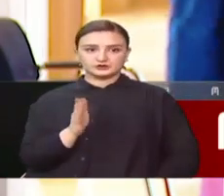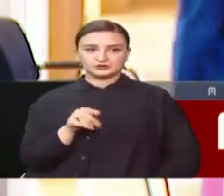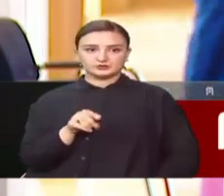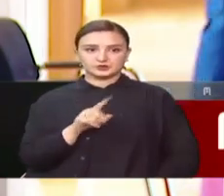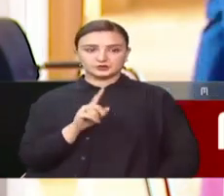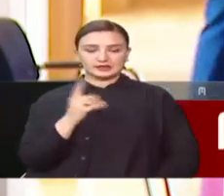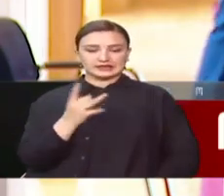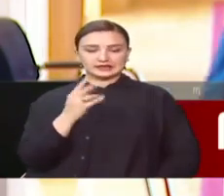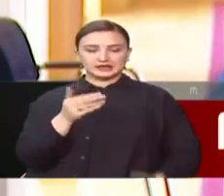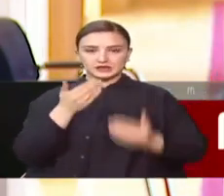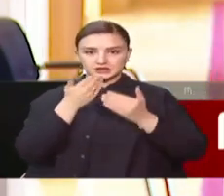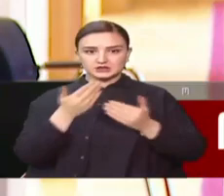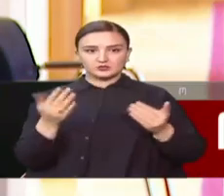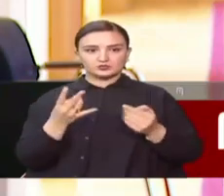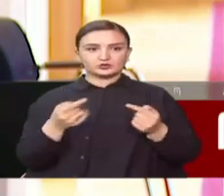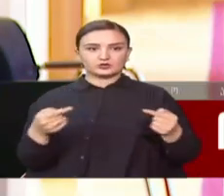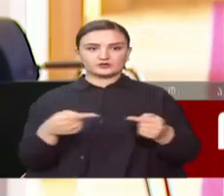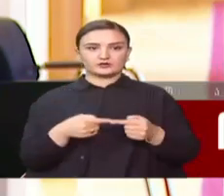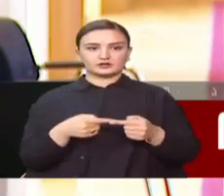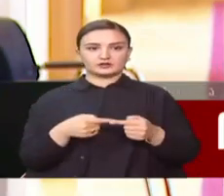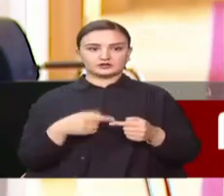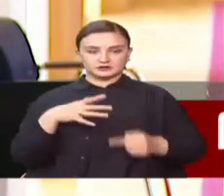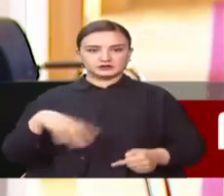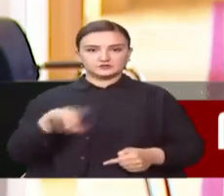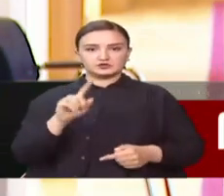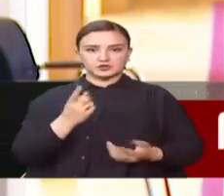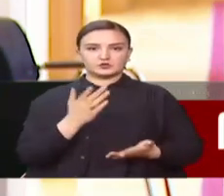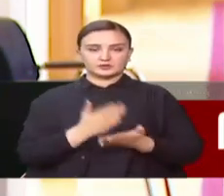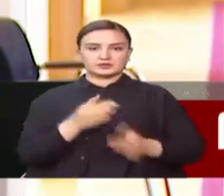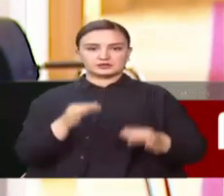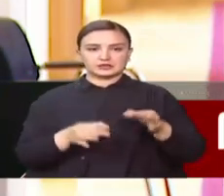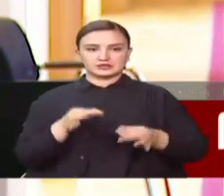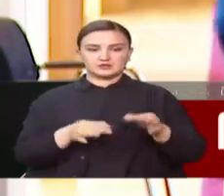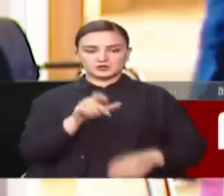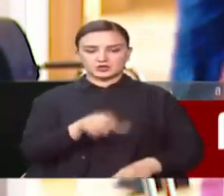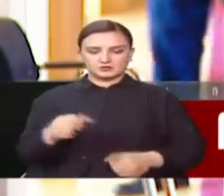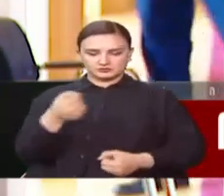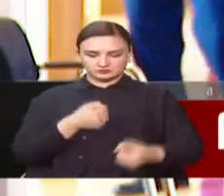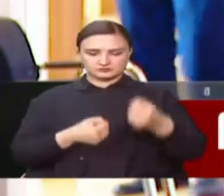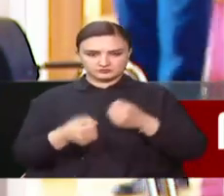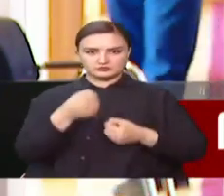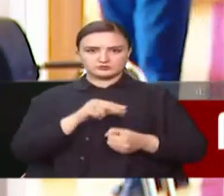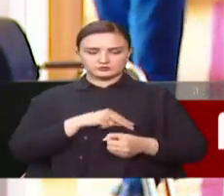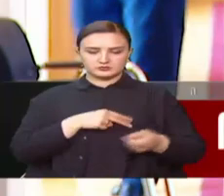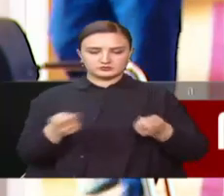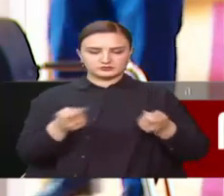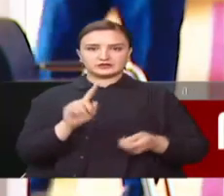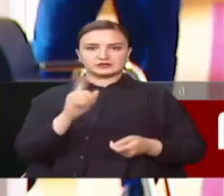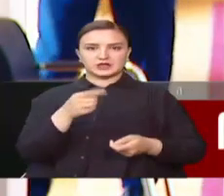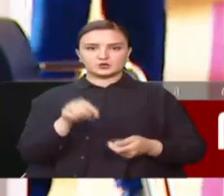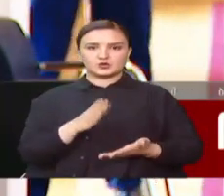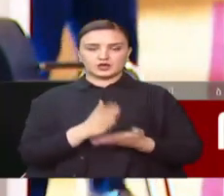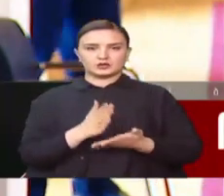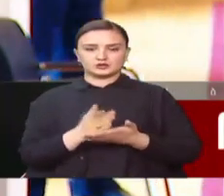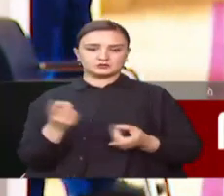этхилда самудамо тагуэдгина, куэканаши, ратом арис, сасамартлоши, исадамиене, биратом ганагебен, сасамартлос, винс эсэ гадабмулат